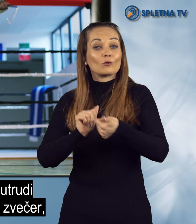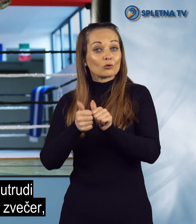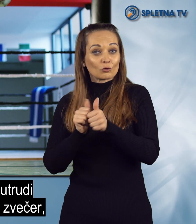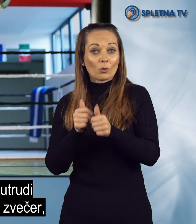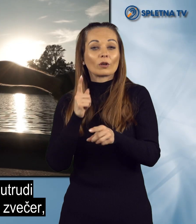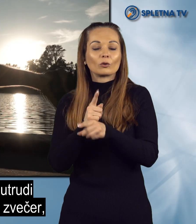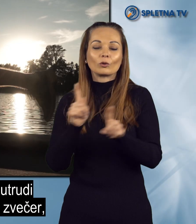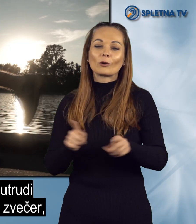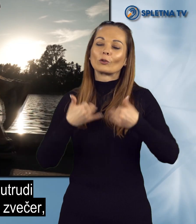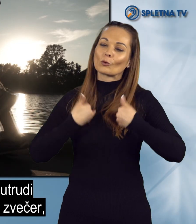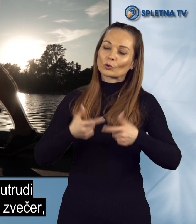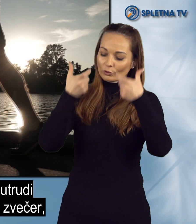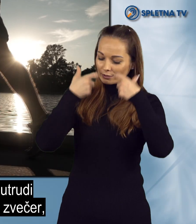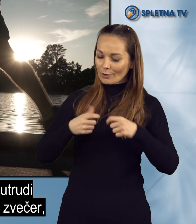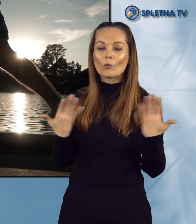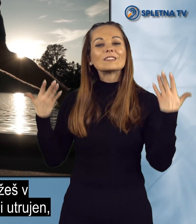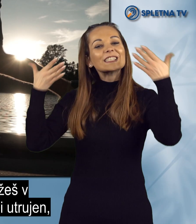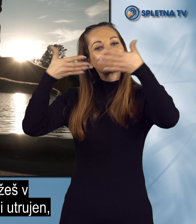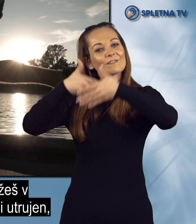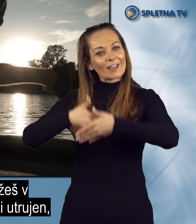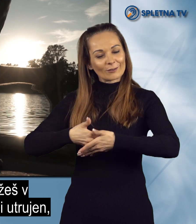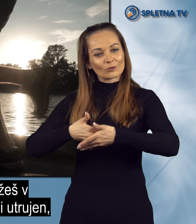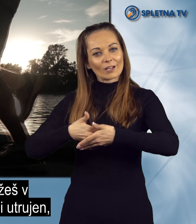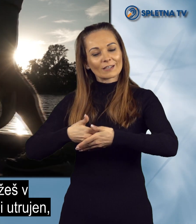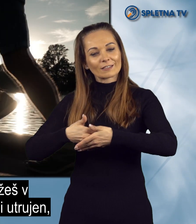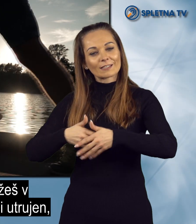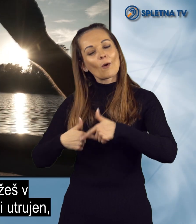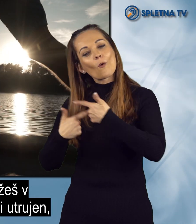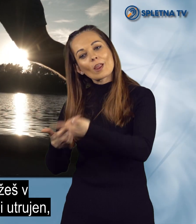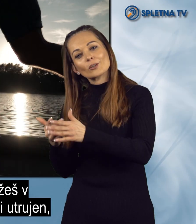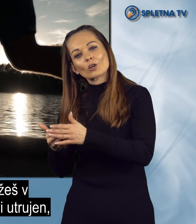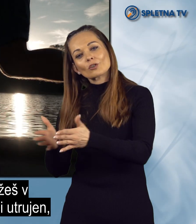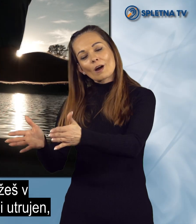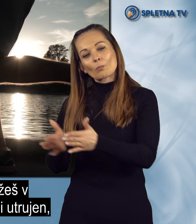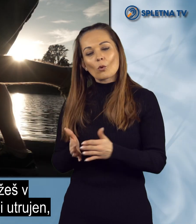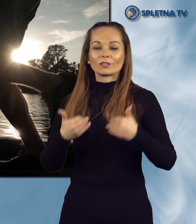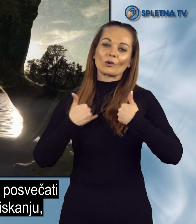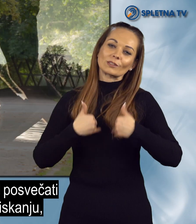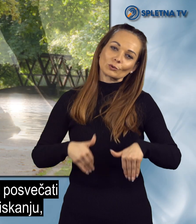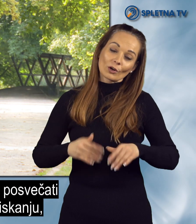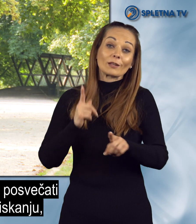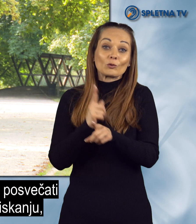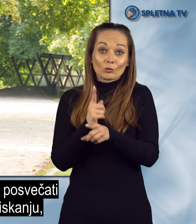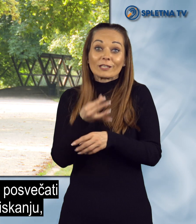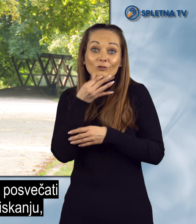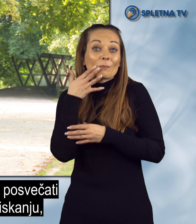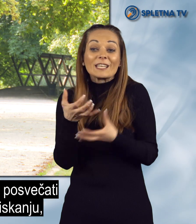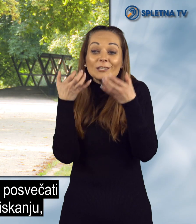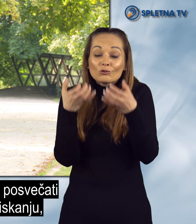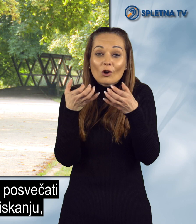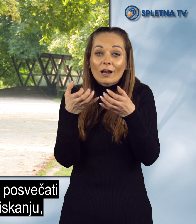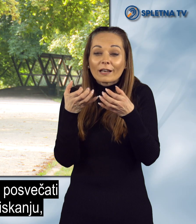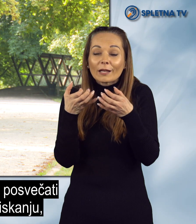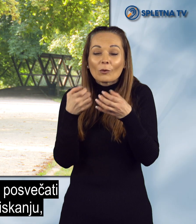Šport fino utrudi telo, ne, tako da zvečer, ko se uležeš v posteljo, pa si utrujen, tudi če bi